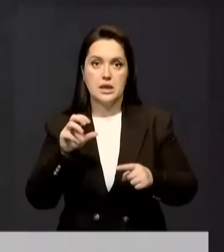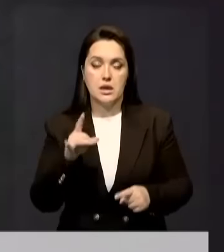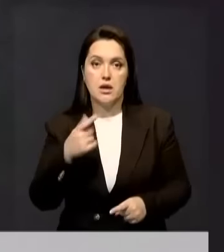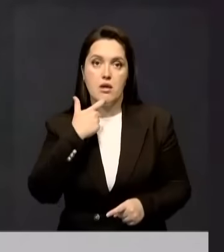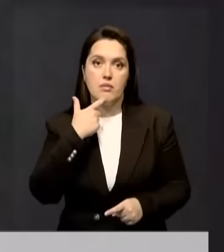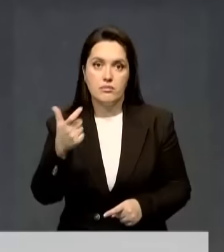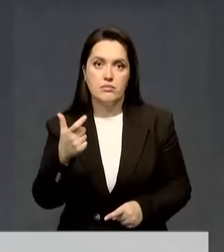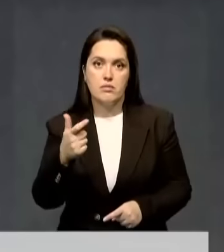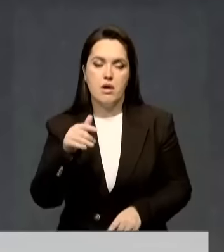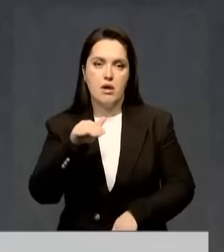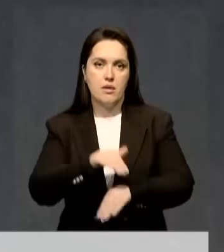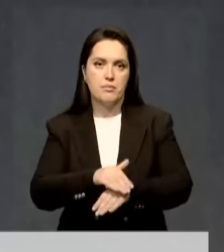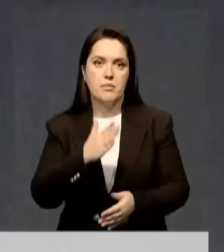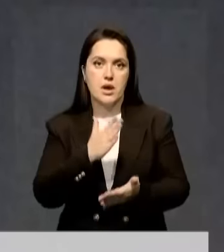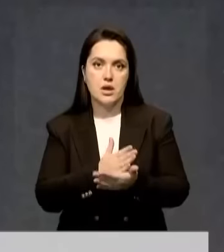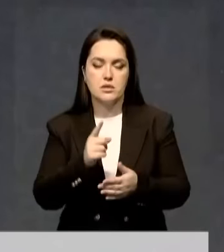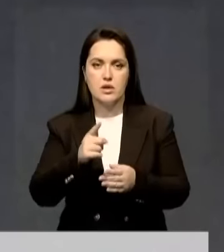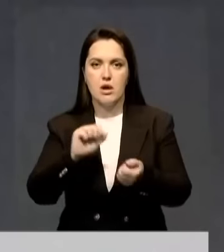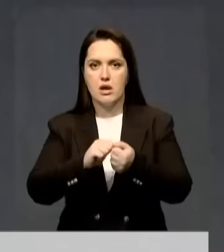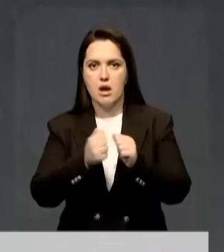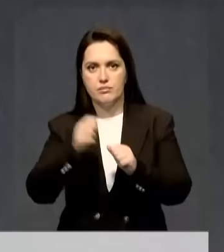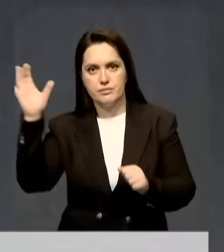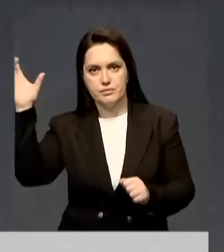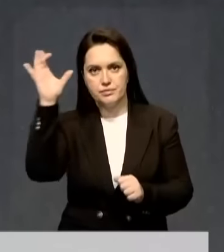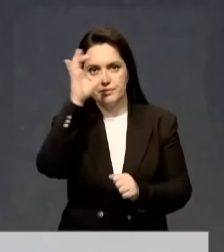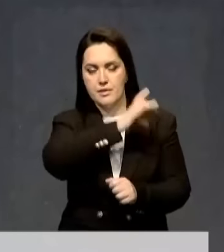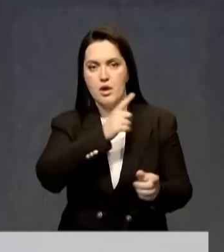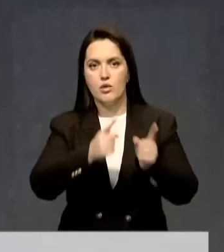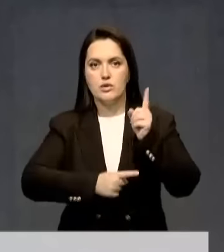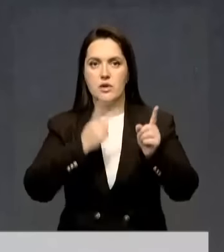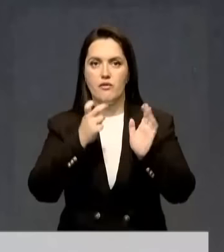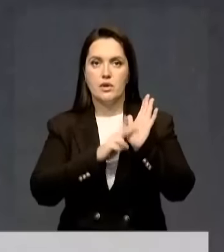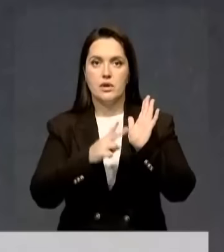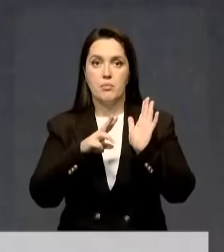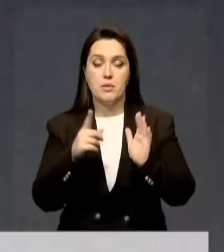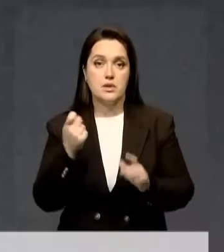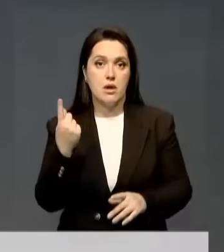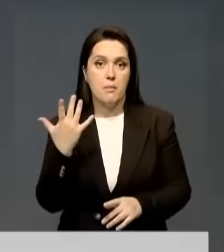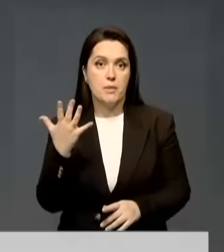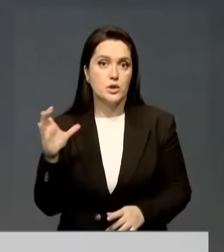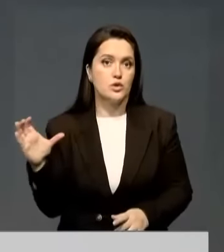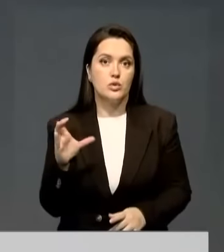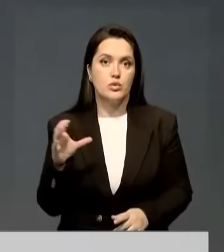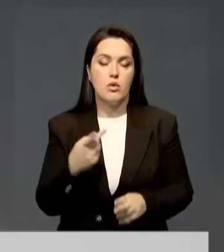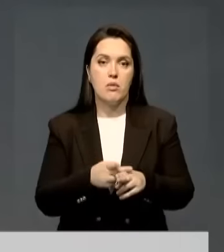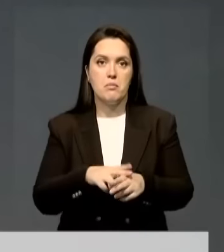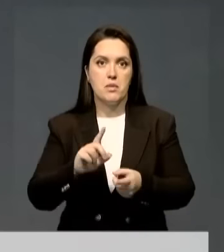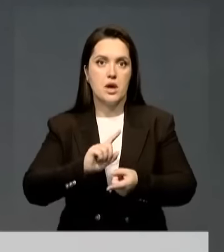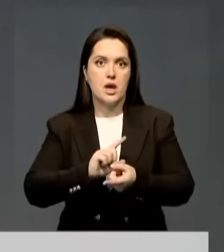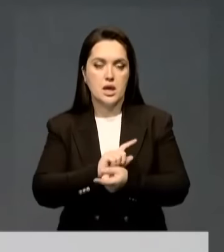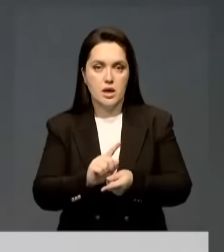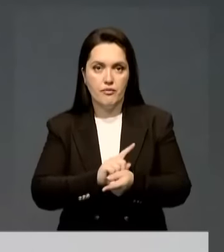зафиксировала местная обсерватория. Метеор пролетел около 270 километров за 5 с лишним секунд. Отмечу, что явление в